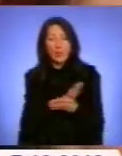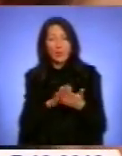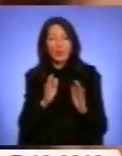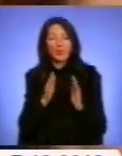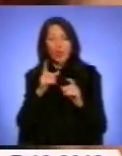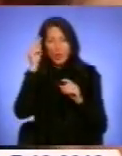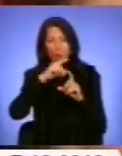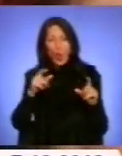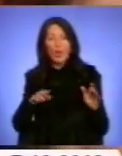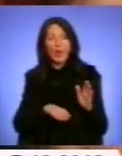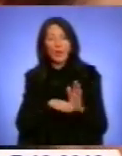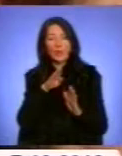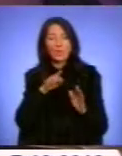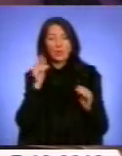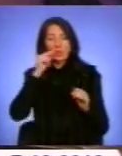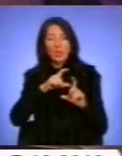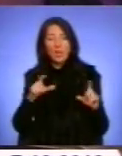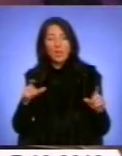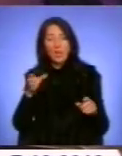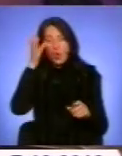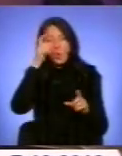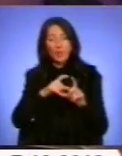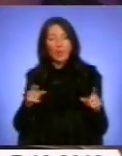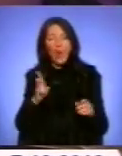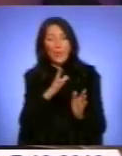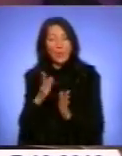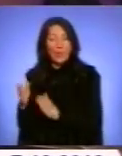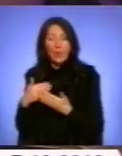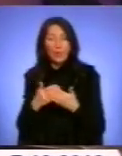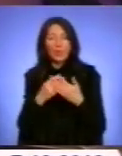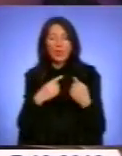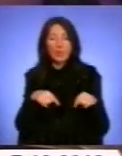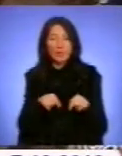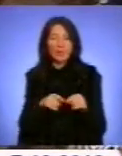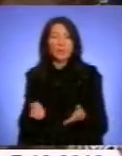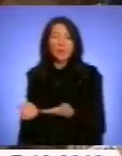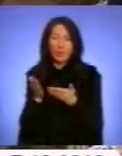навчальним закладам, науковим установам, бібліотекам та громадським організаціям і